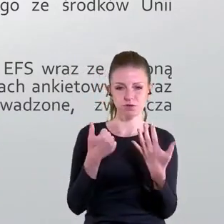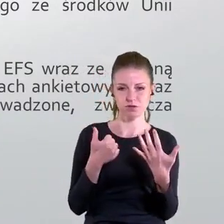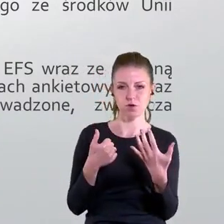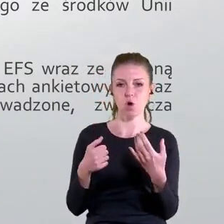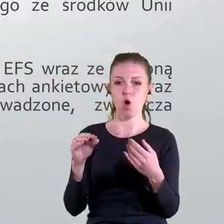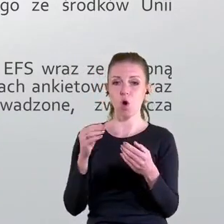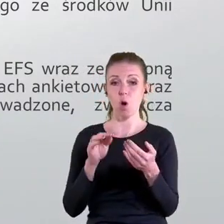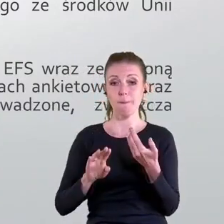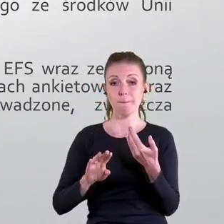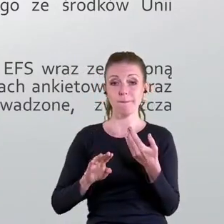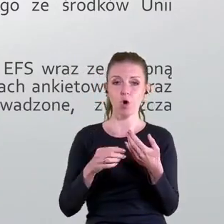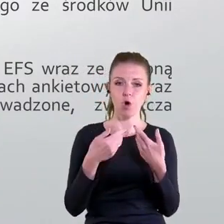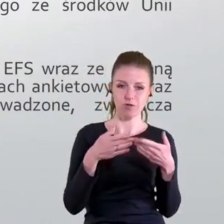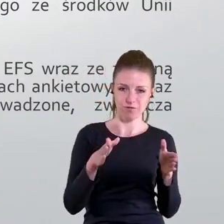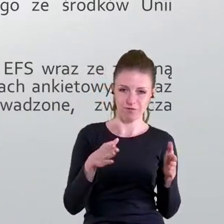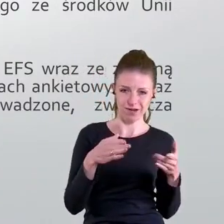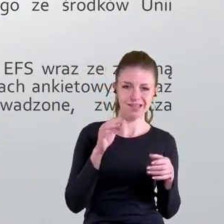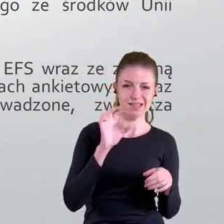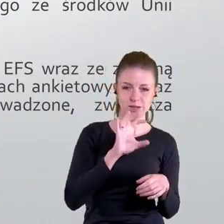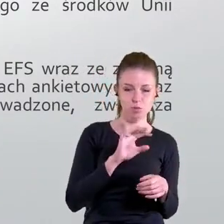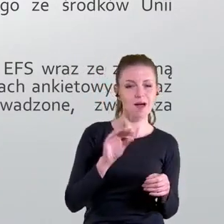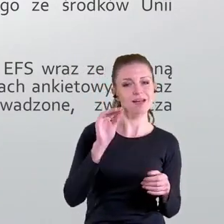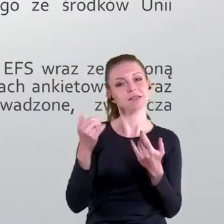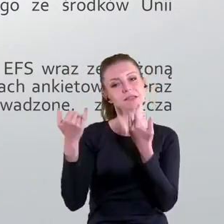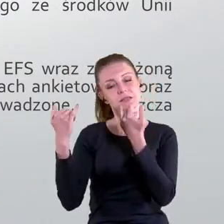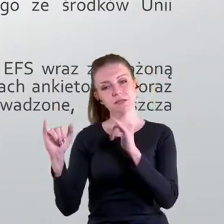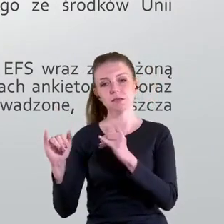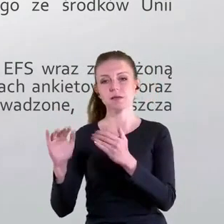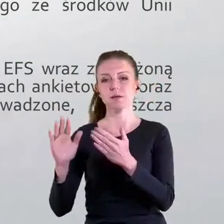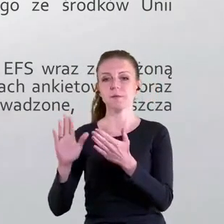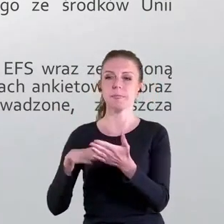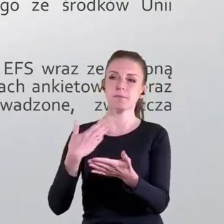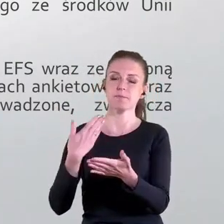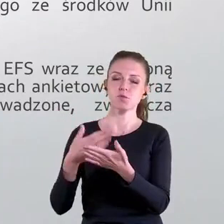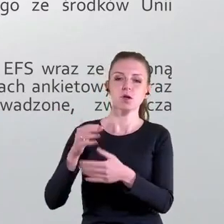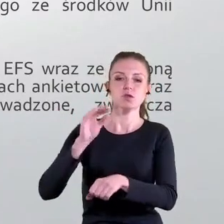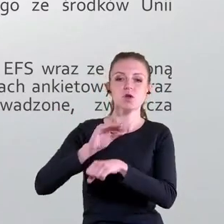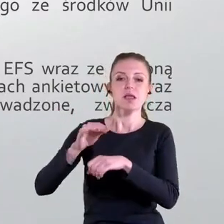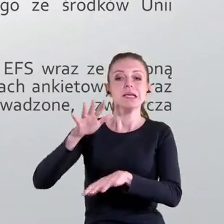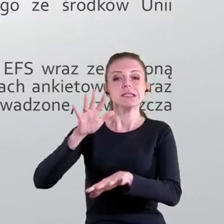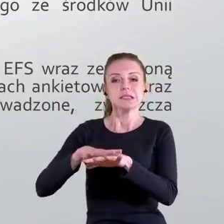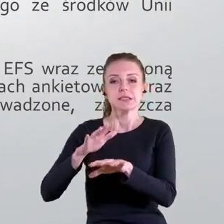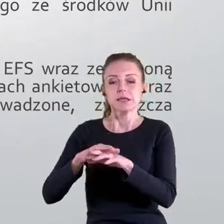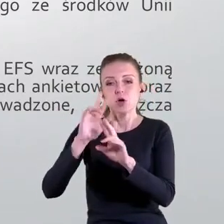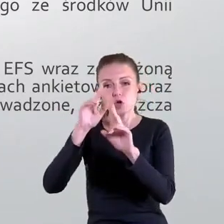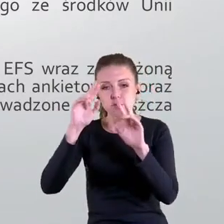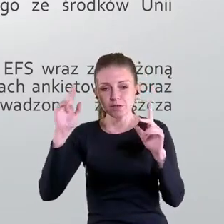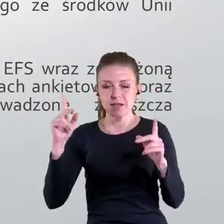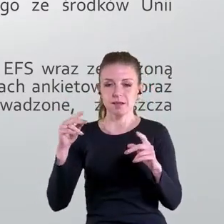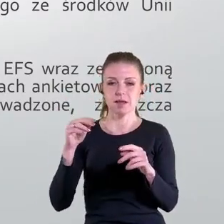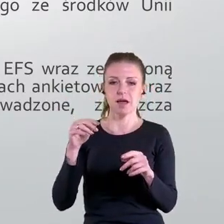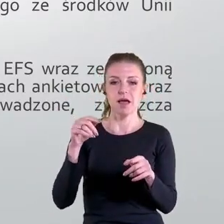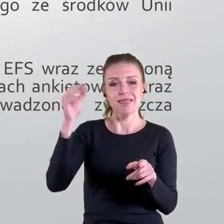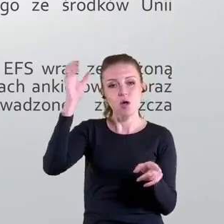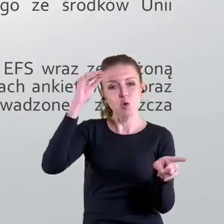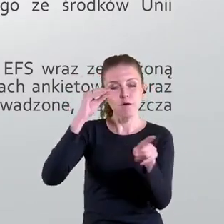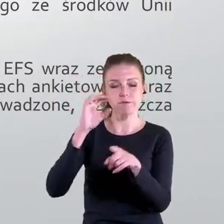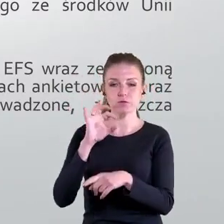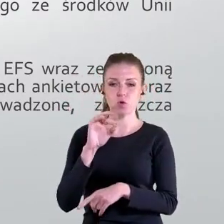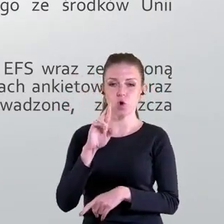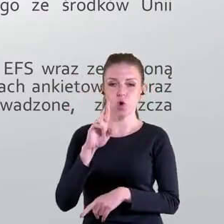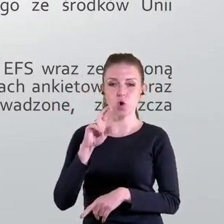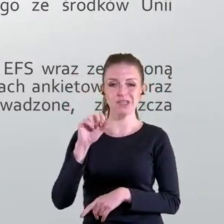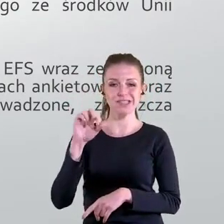otwartych zasobów naukowych Sokół do szkolenia z systemu identyfikacji naukowców Orchid